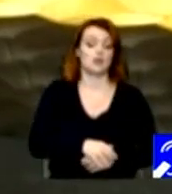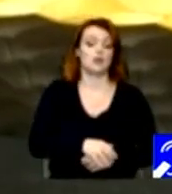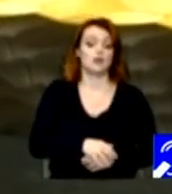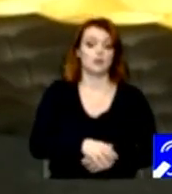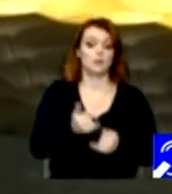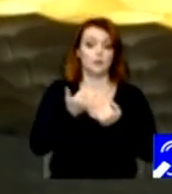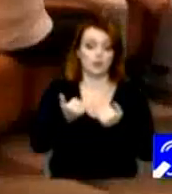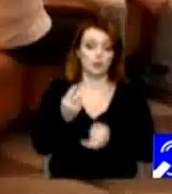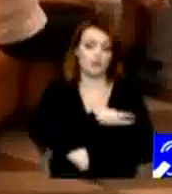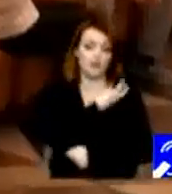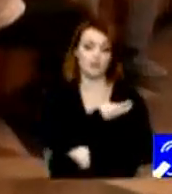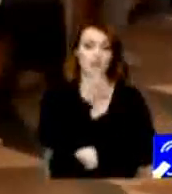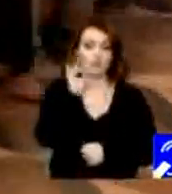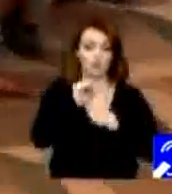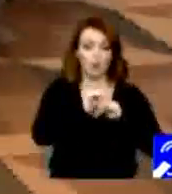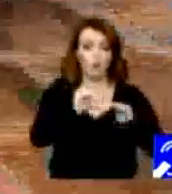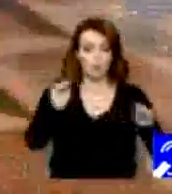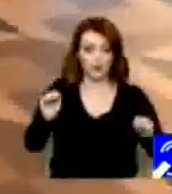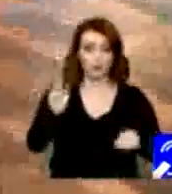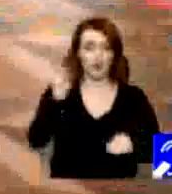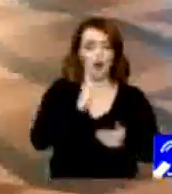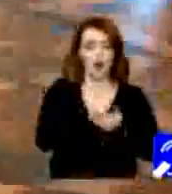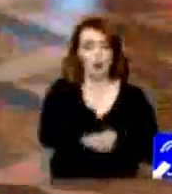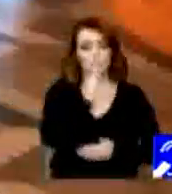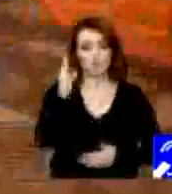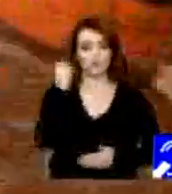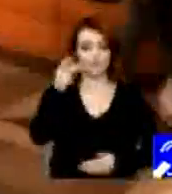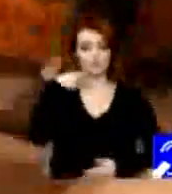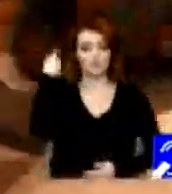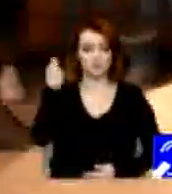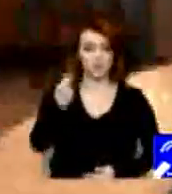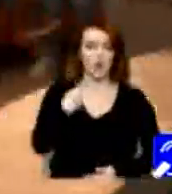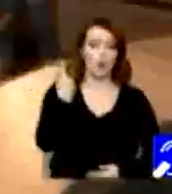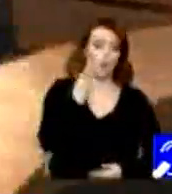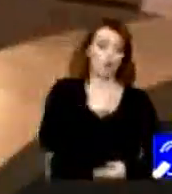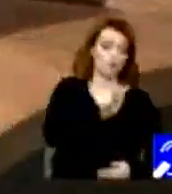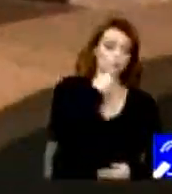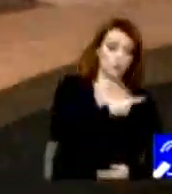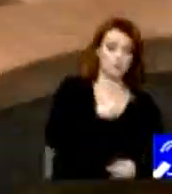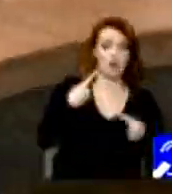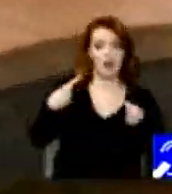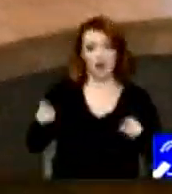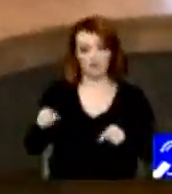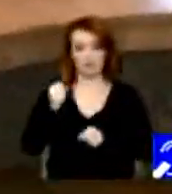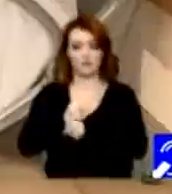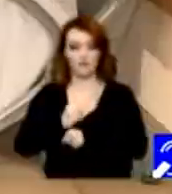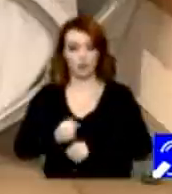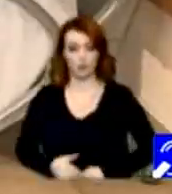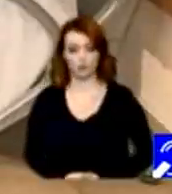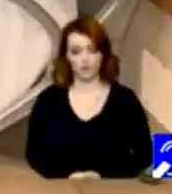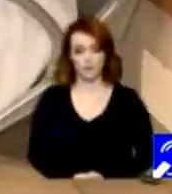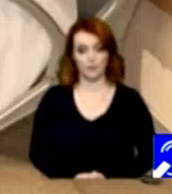dar și vaccinarea copiilor de peste 12 ani una sa spus alte sa făcut un film pentru